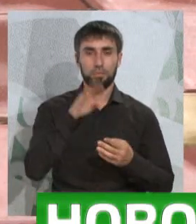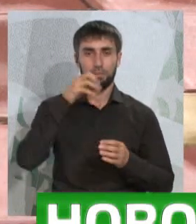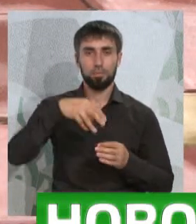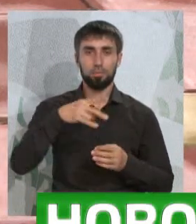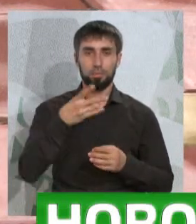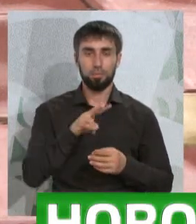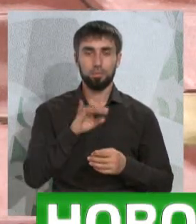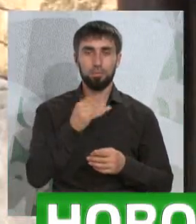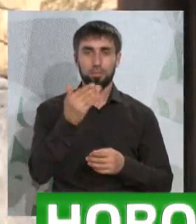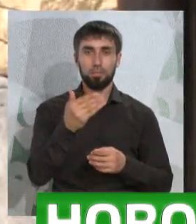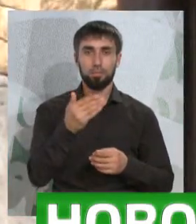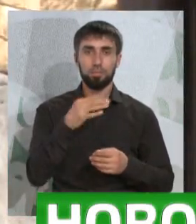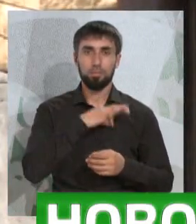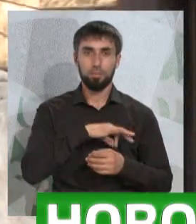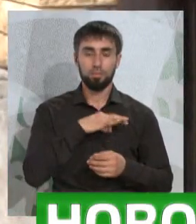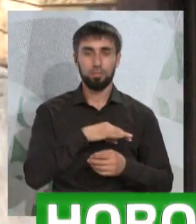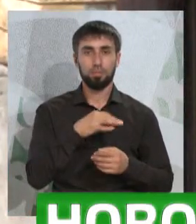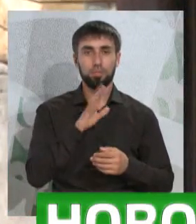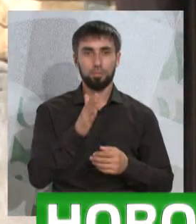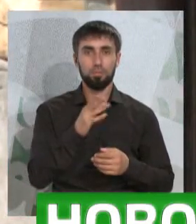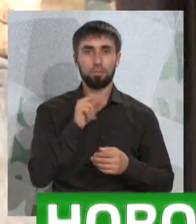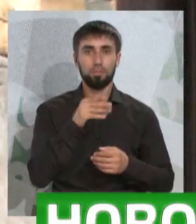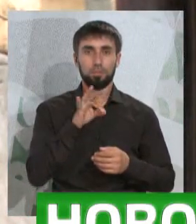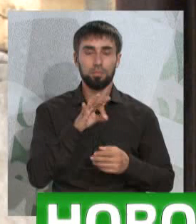напоминают, что ее рациональное использование позволит